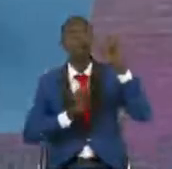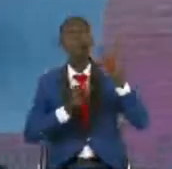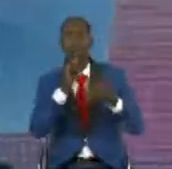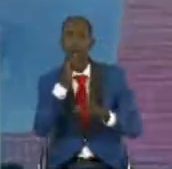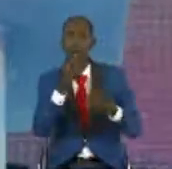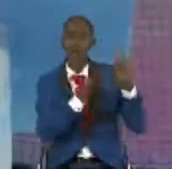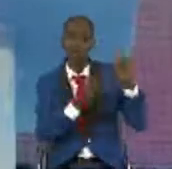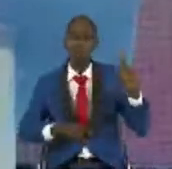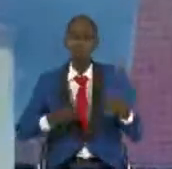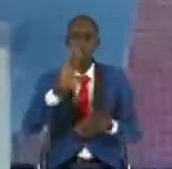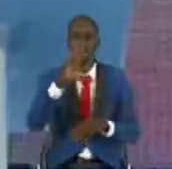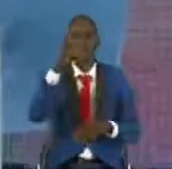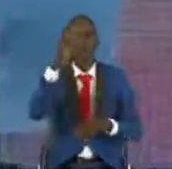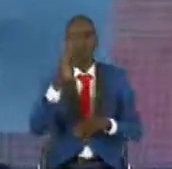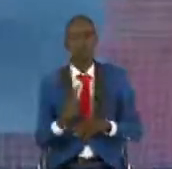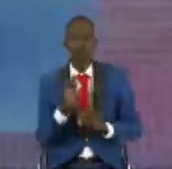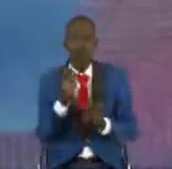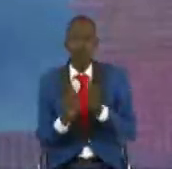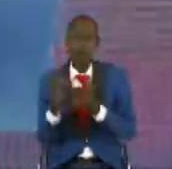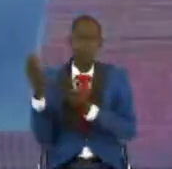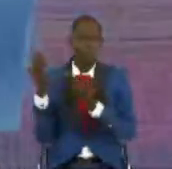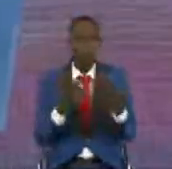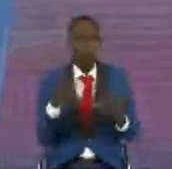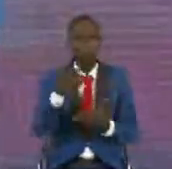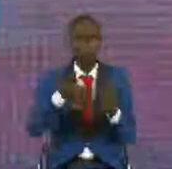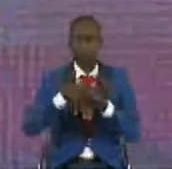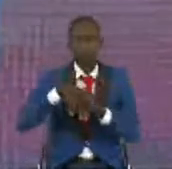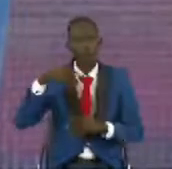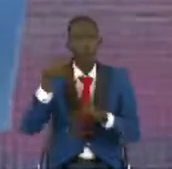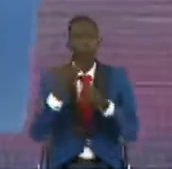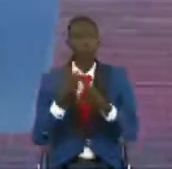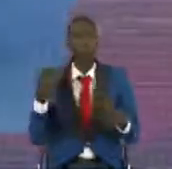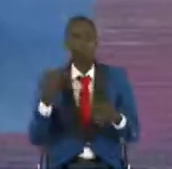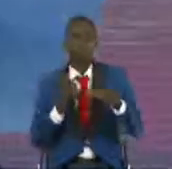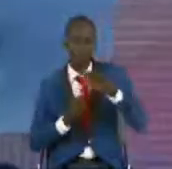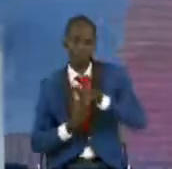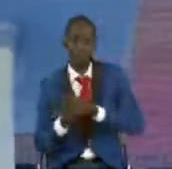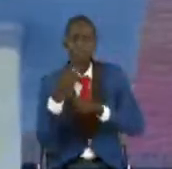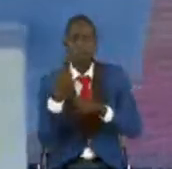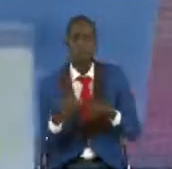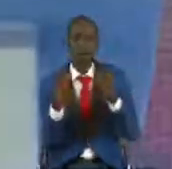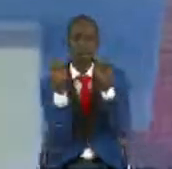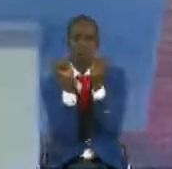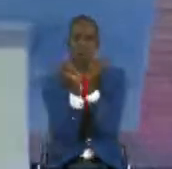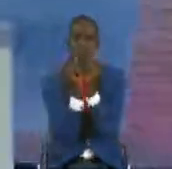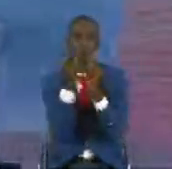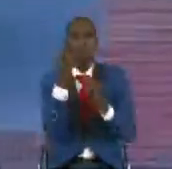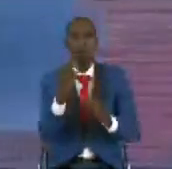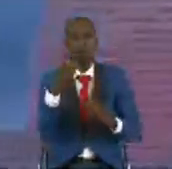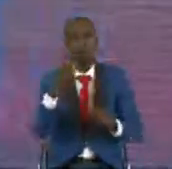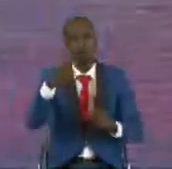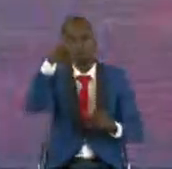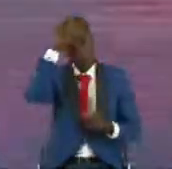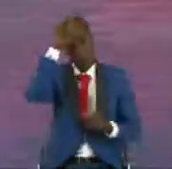Et vous saurez que c'est moi, l'Éternel, votre Dieu, qui vous a franchi des travaux dont vous charrez les Égyptiens.